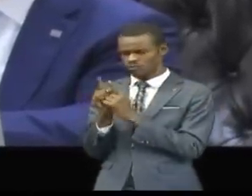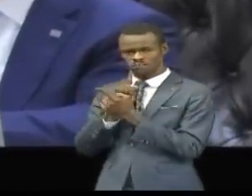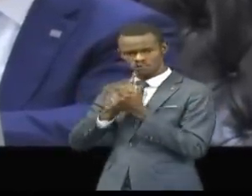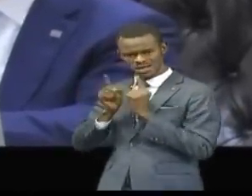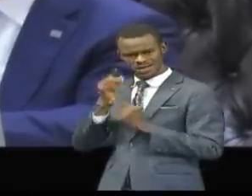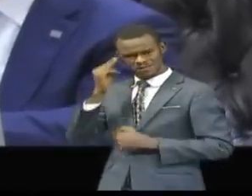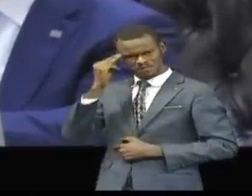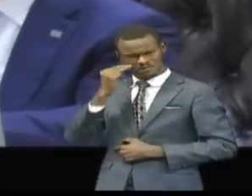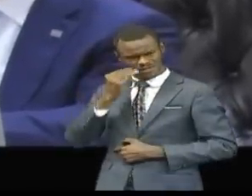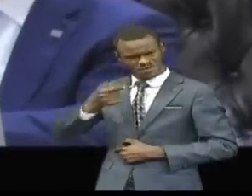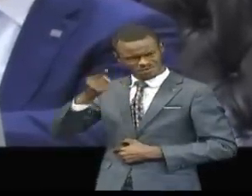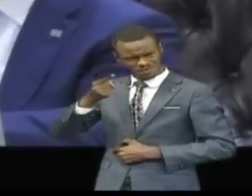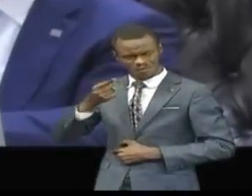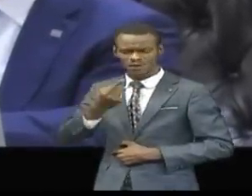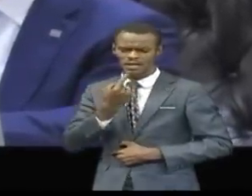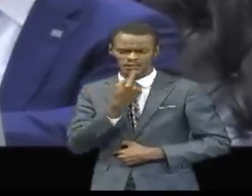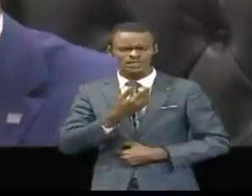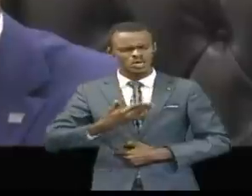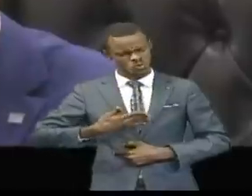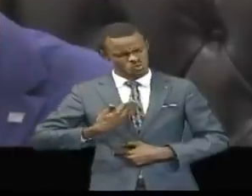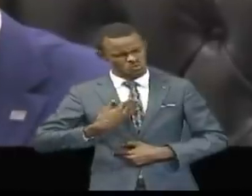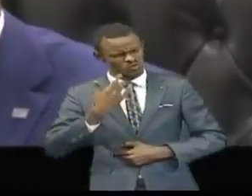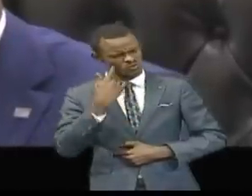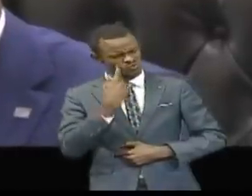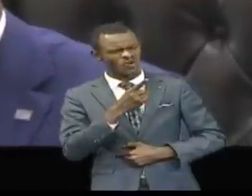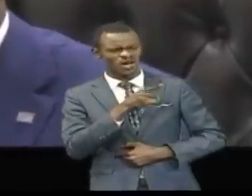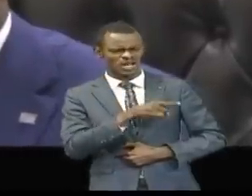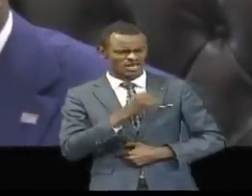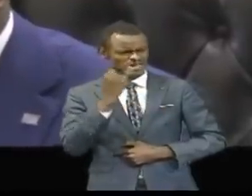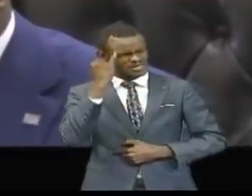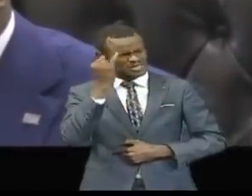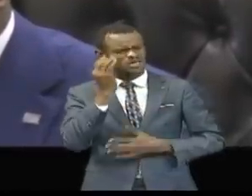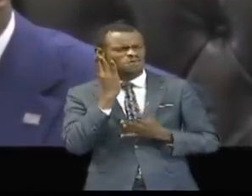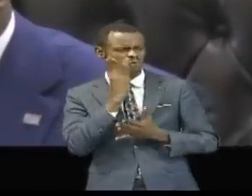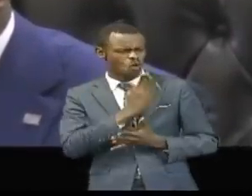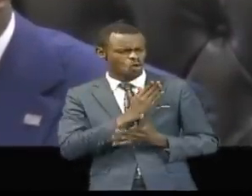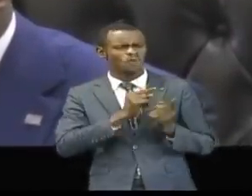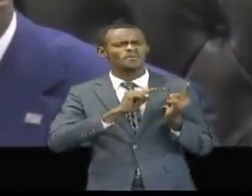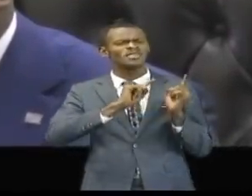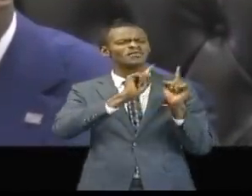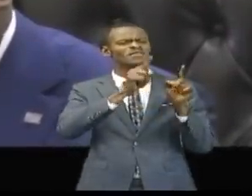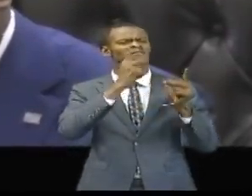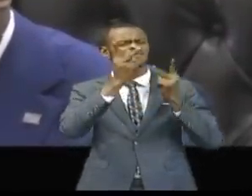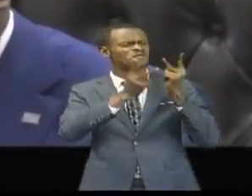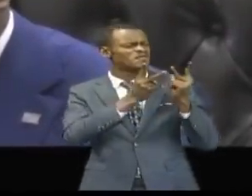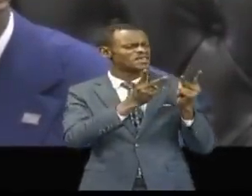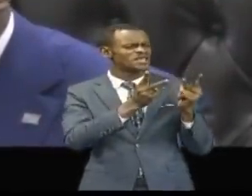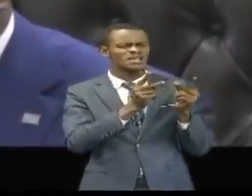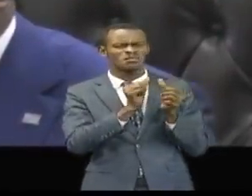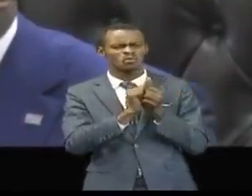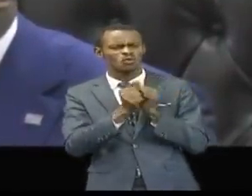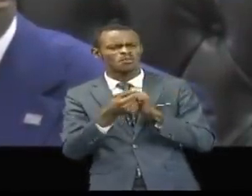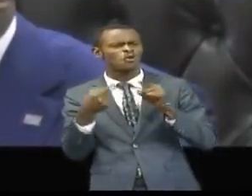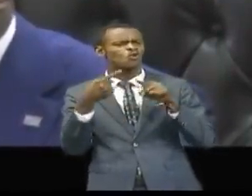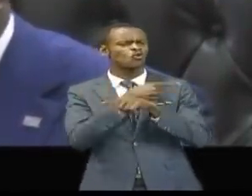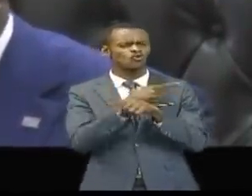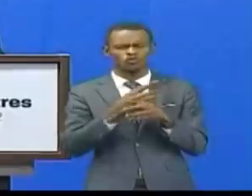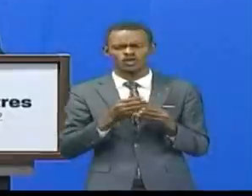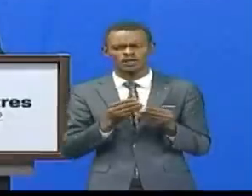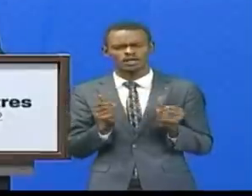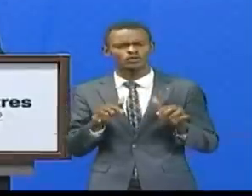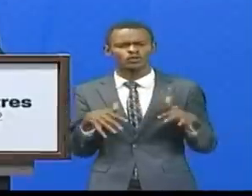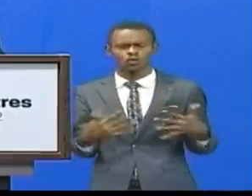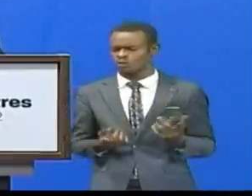de travailler en synergie pour mettre fin à ces conflits intercommunautaires.